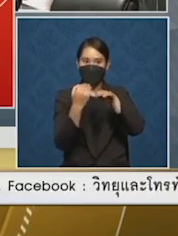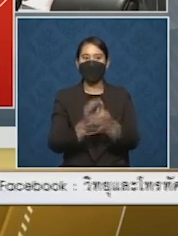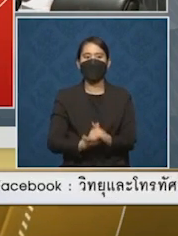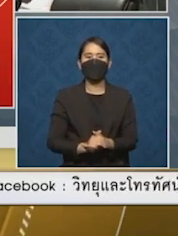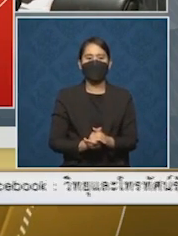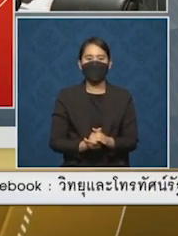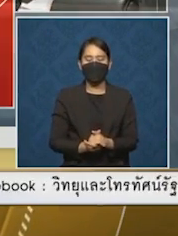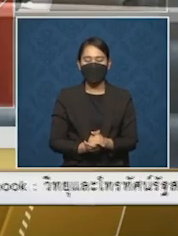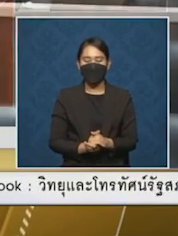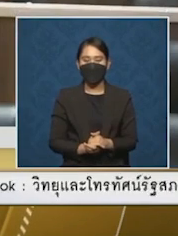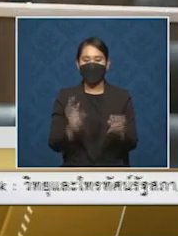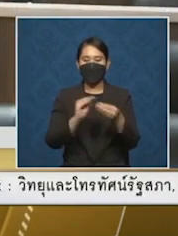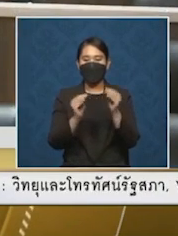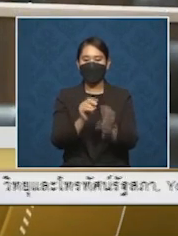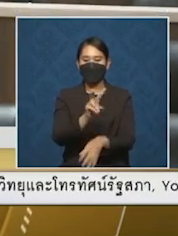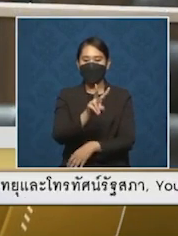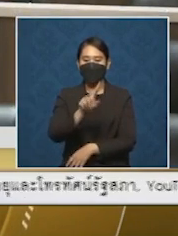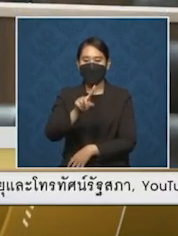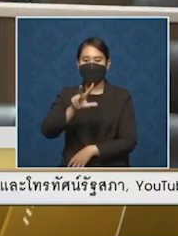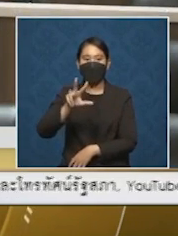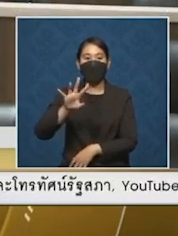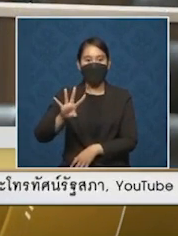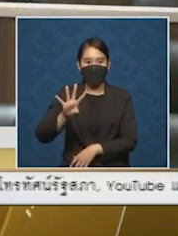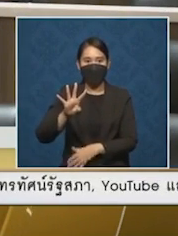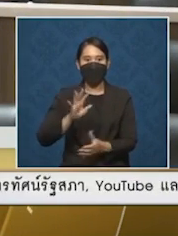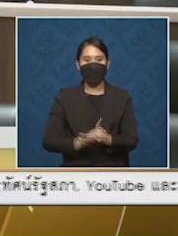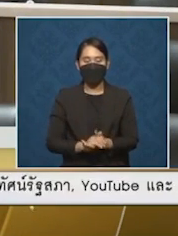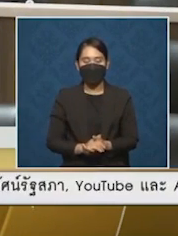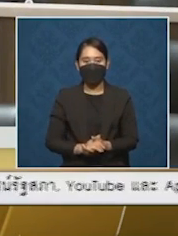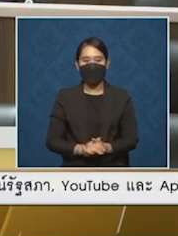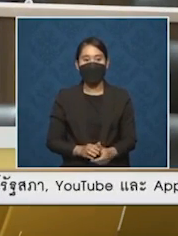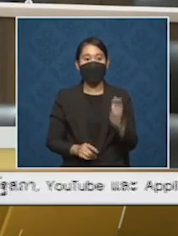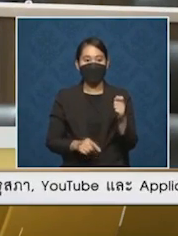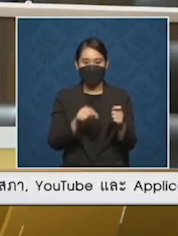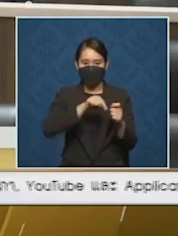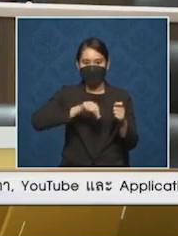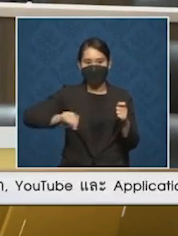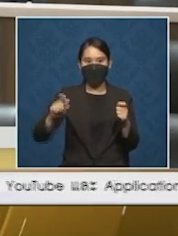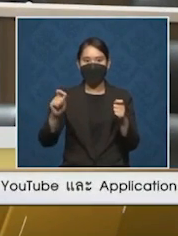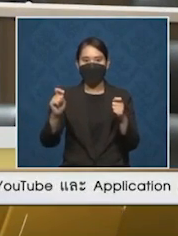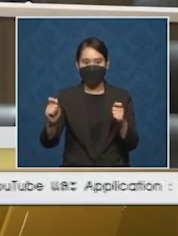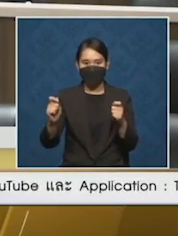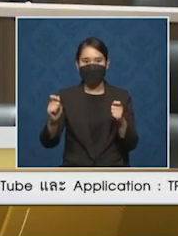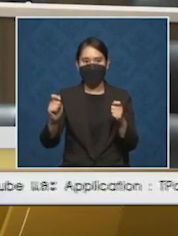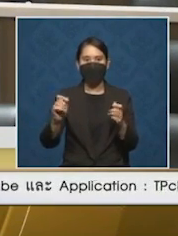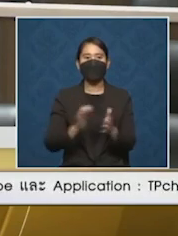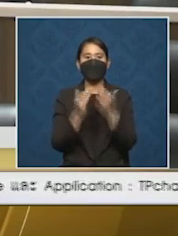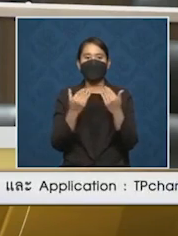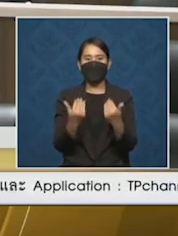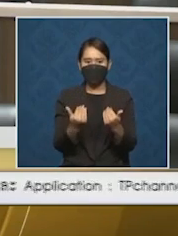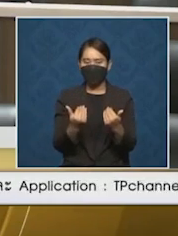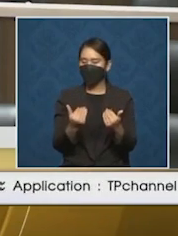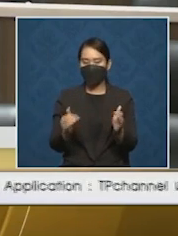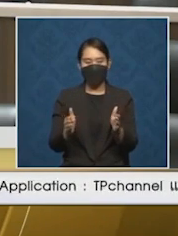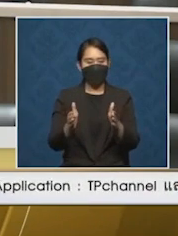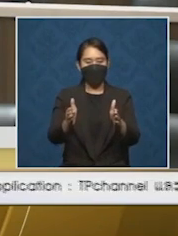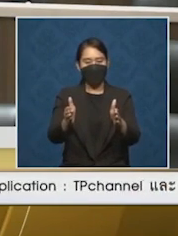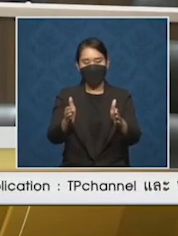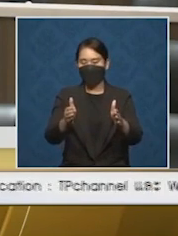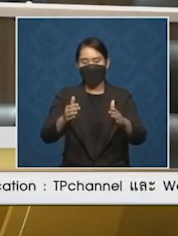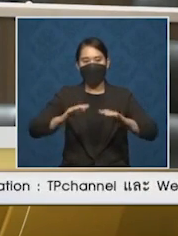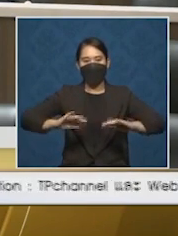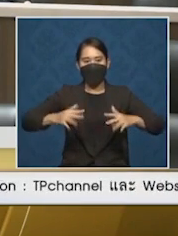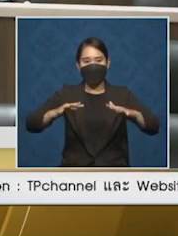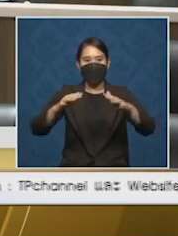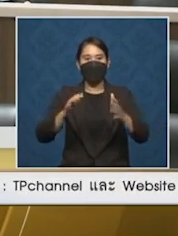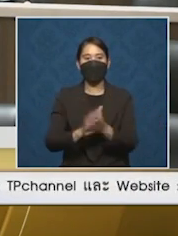ระทู้ทั่วไปแล้วก็เป็นวันที่ส.ส.รอคอยรอคอยเพราะเก็บปัญหามาจากชาวบ้